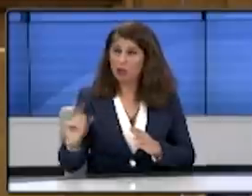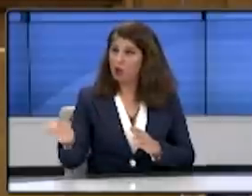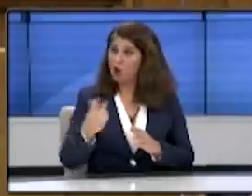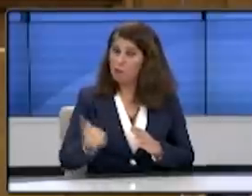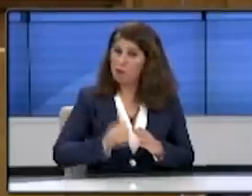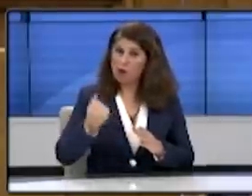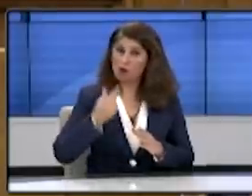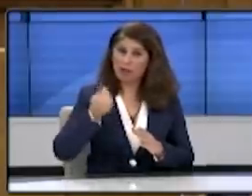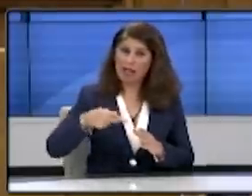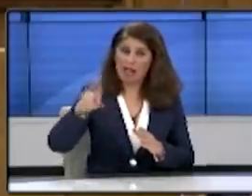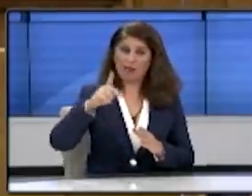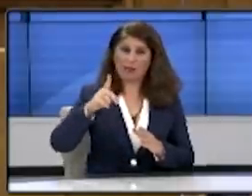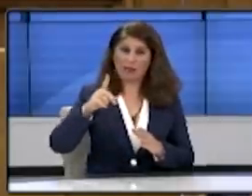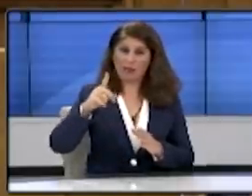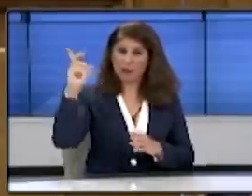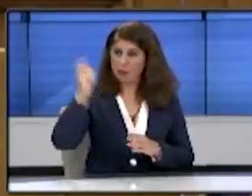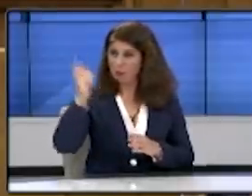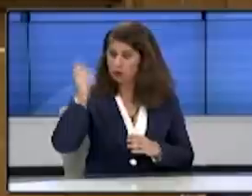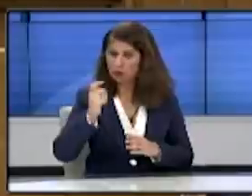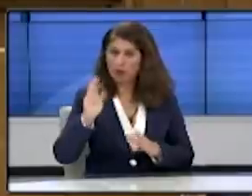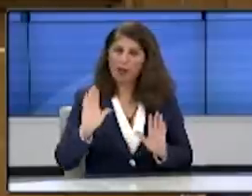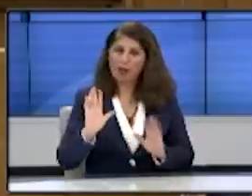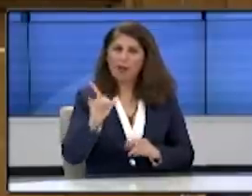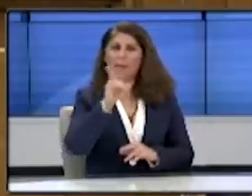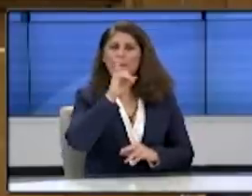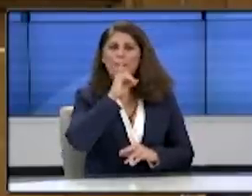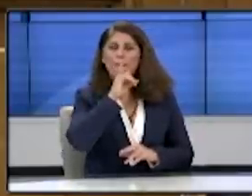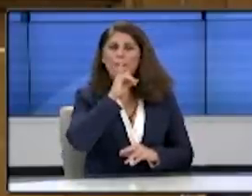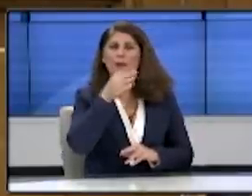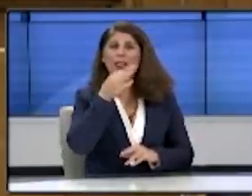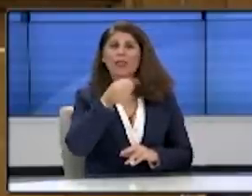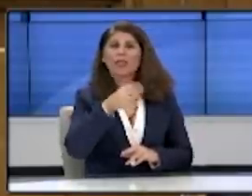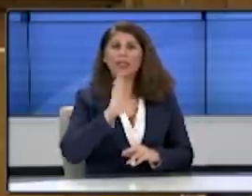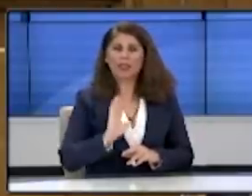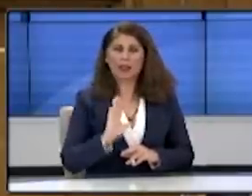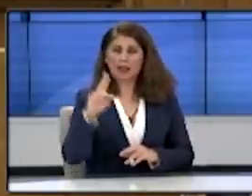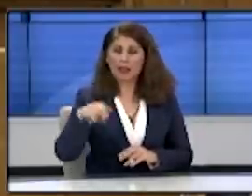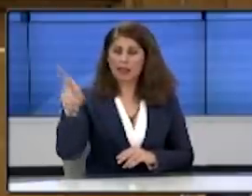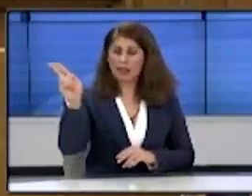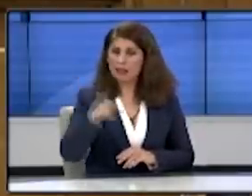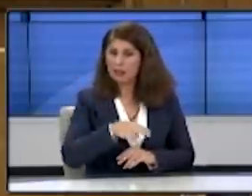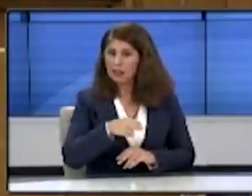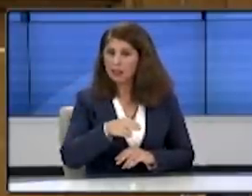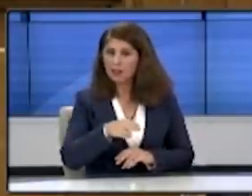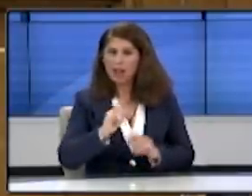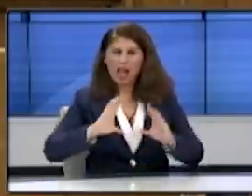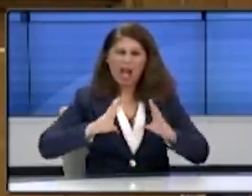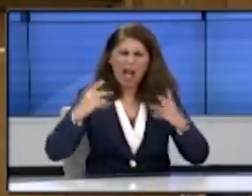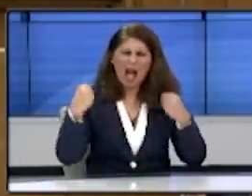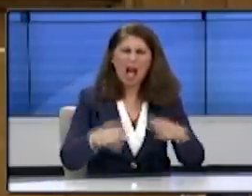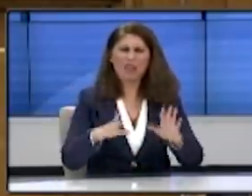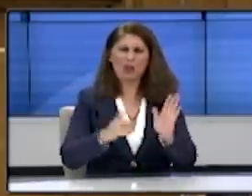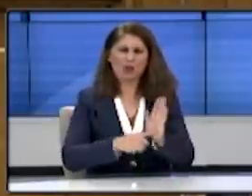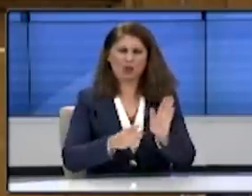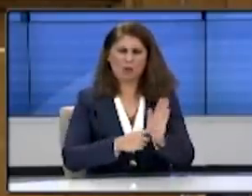ο πόνος για την αύξηση του κατώτατου μισθού. Αλλά κουβέντα δεν λέτε για να καταργηθεί ο άθλιος